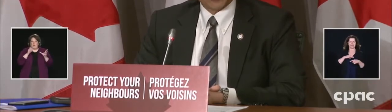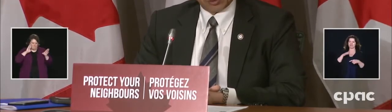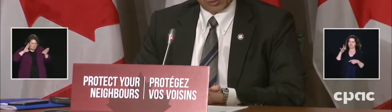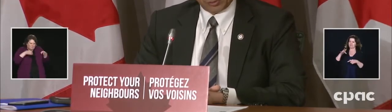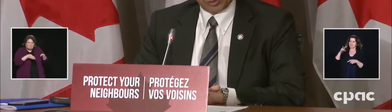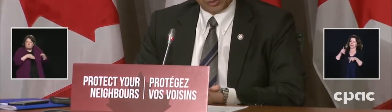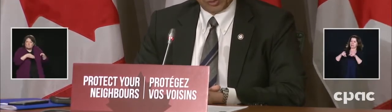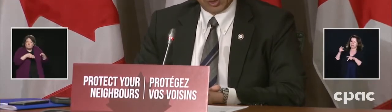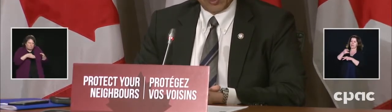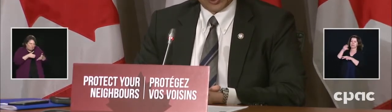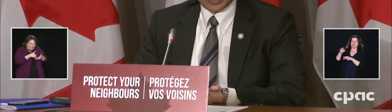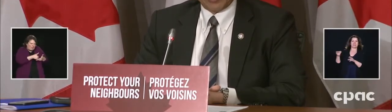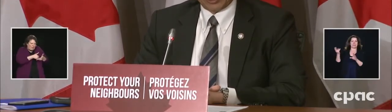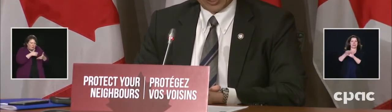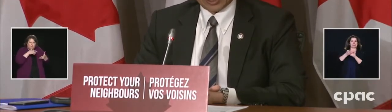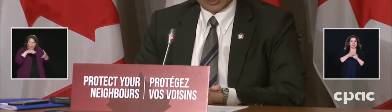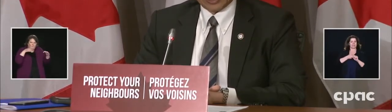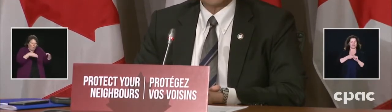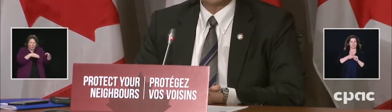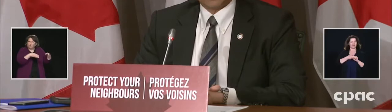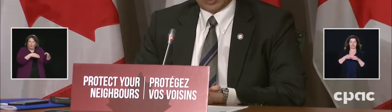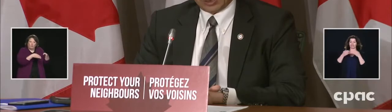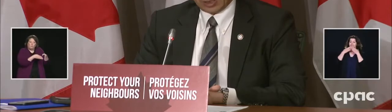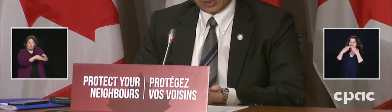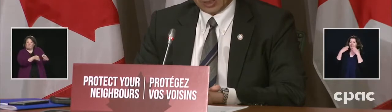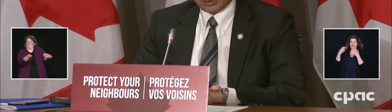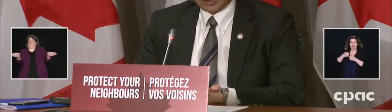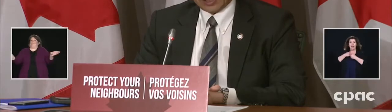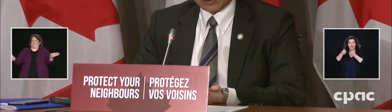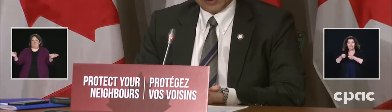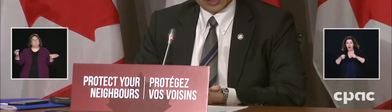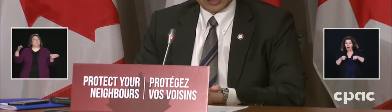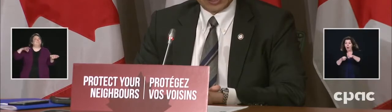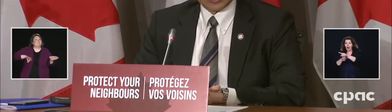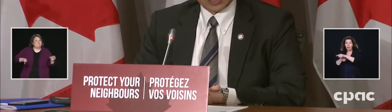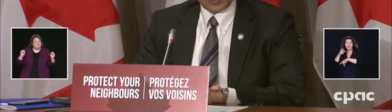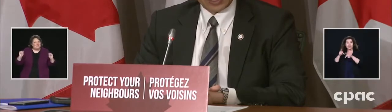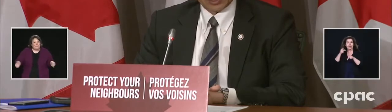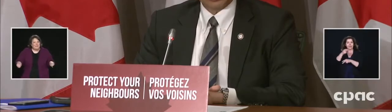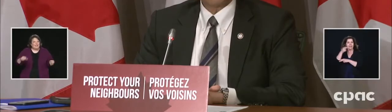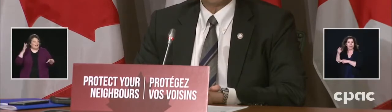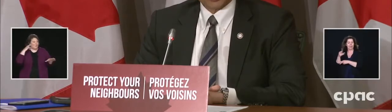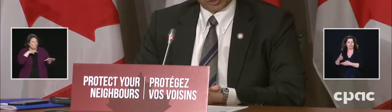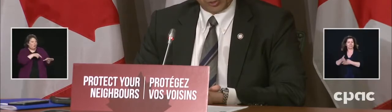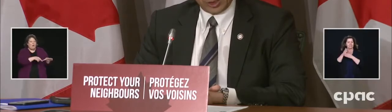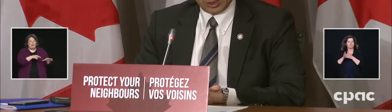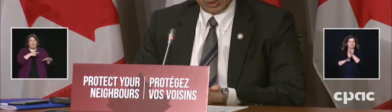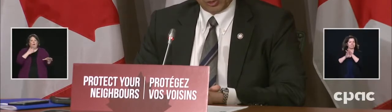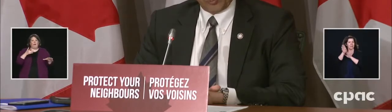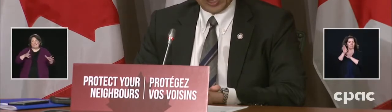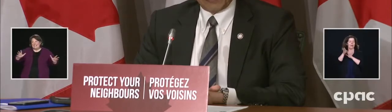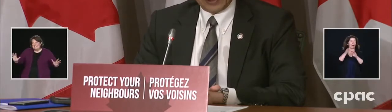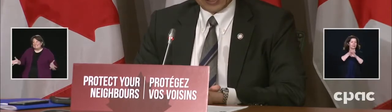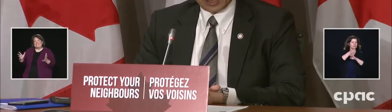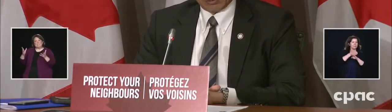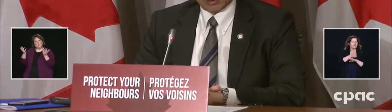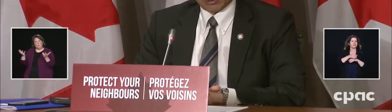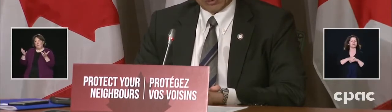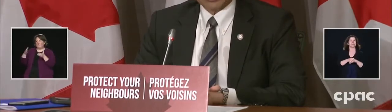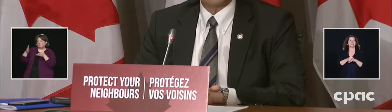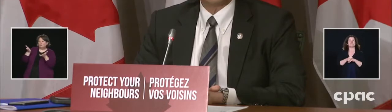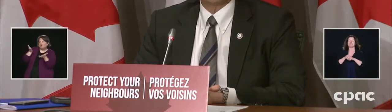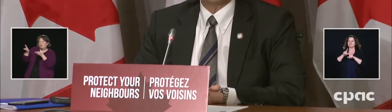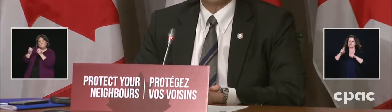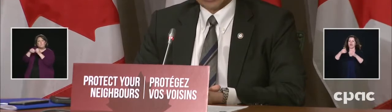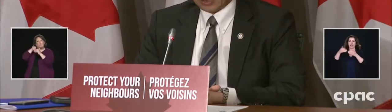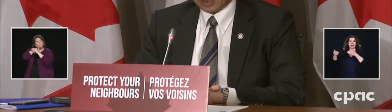leurs efforts continus pour améliorer l'accessibilité des services et des espaces qu'aujourd'hui, nous bénéficions